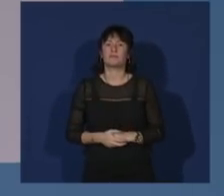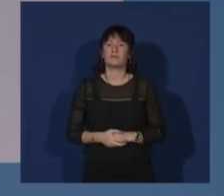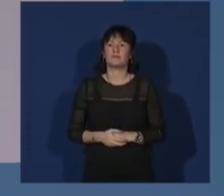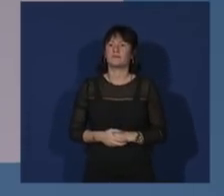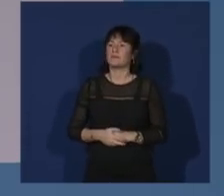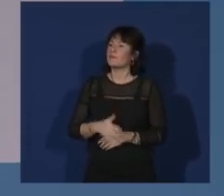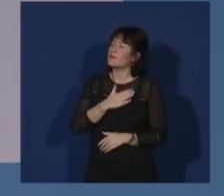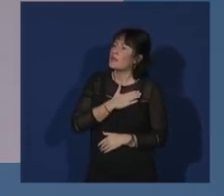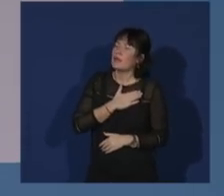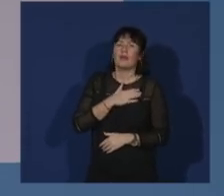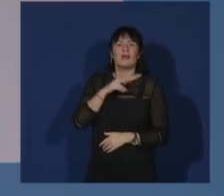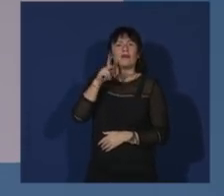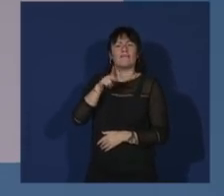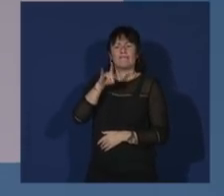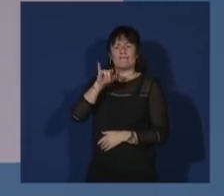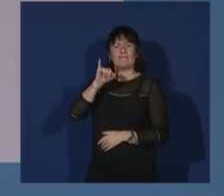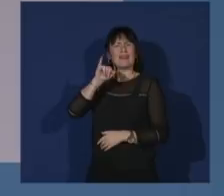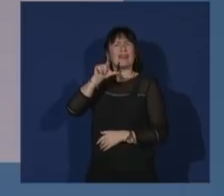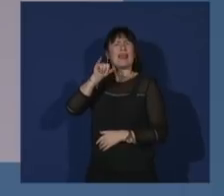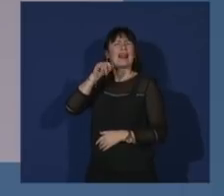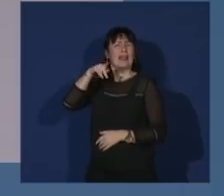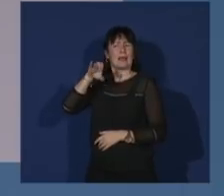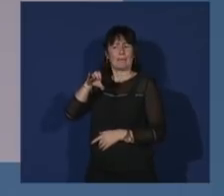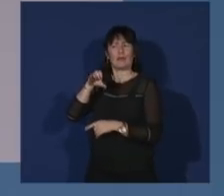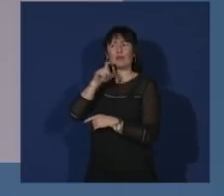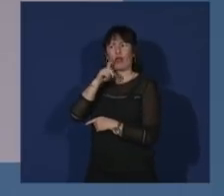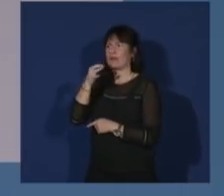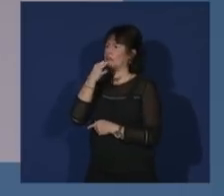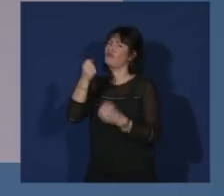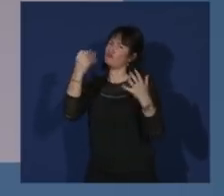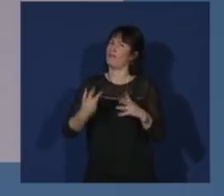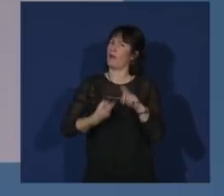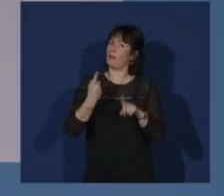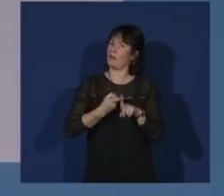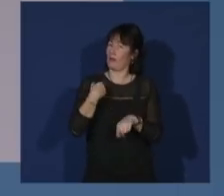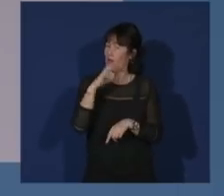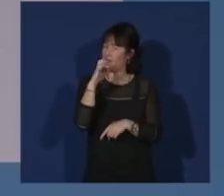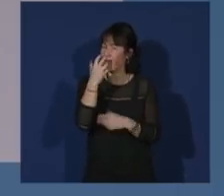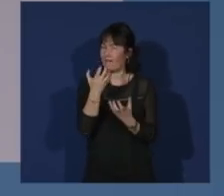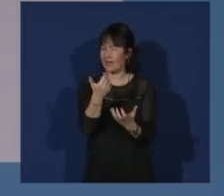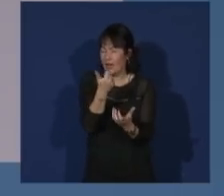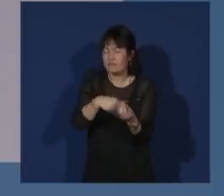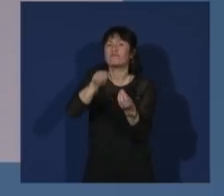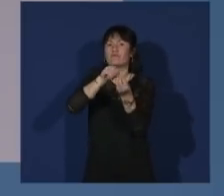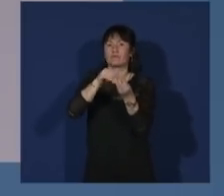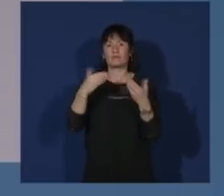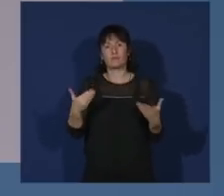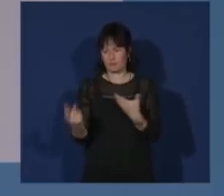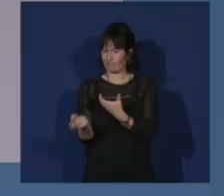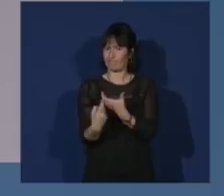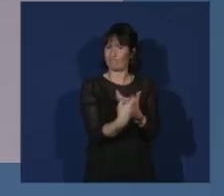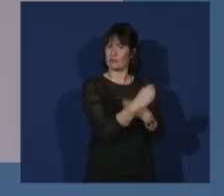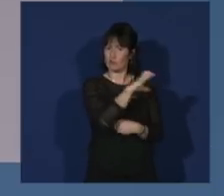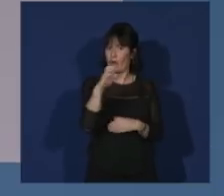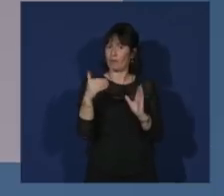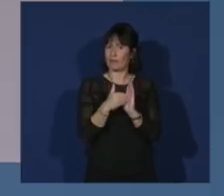Philippe, tu rappelais des chiffres essentiels. Je veux en ajouter un. Il y a aujourd'hui 100 000 adhérents qui sont des